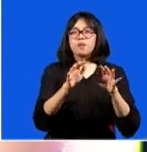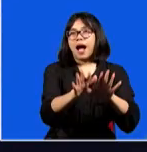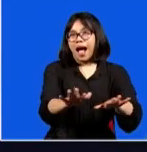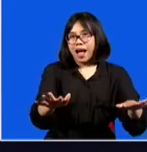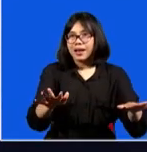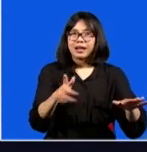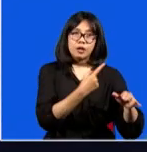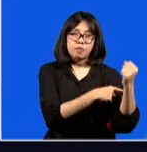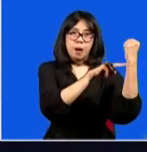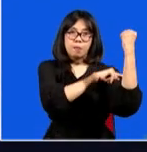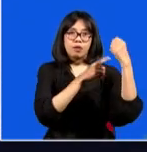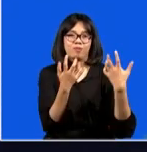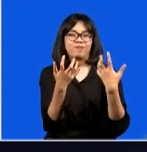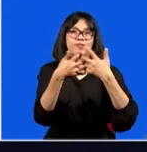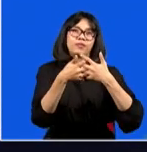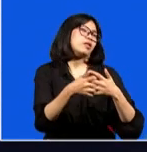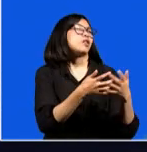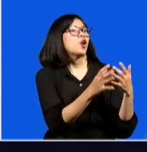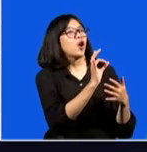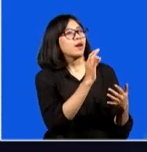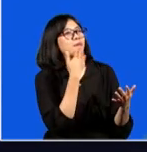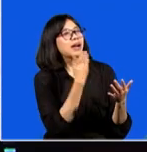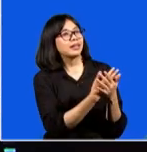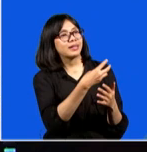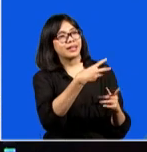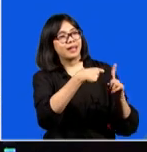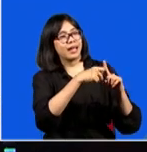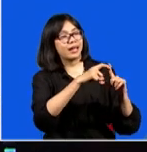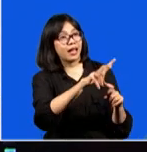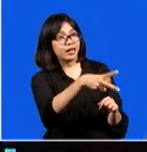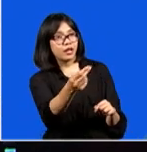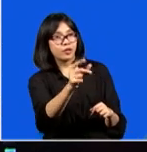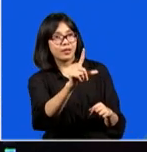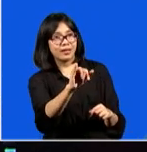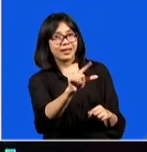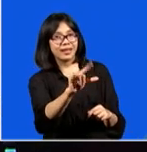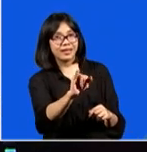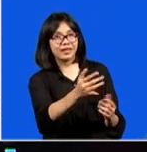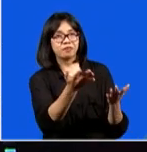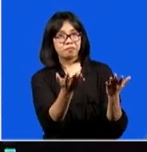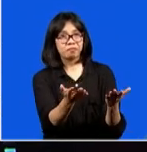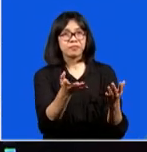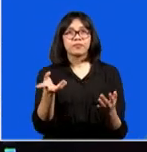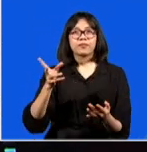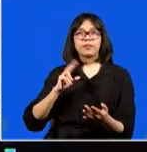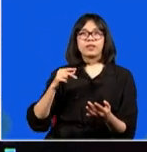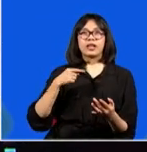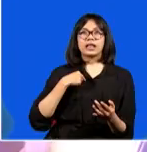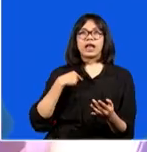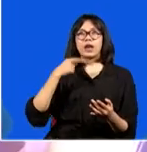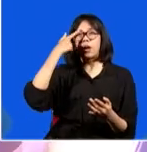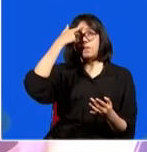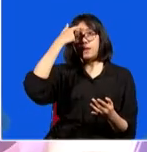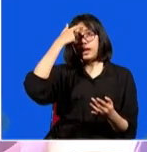kasih mungkin dari Bu Lily Kalau saya tentu setelah saya mendapat pelajaran dari